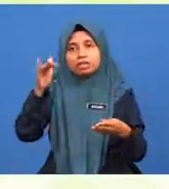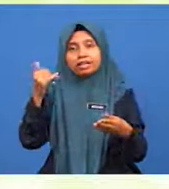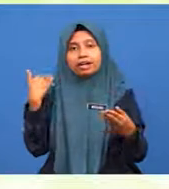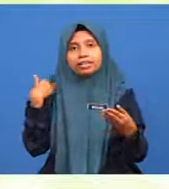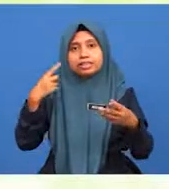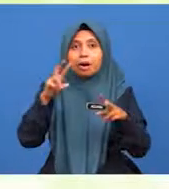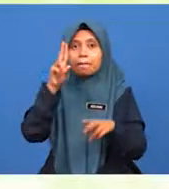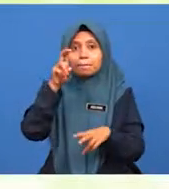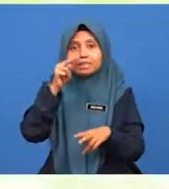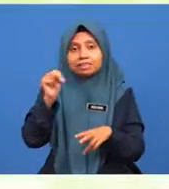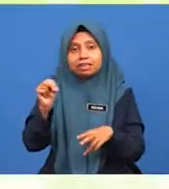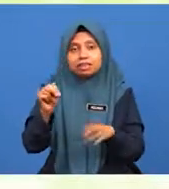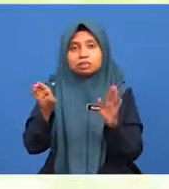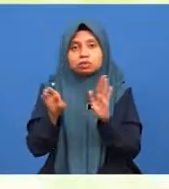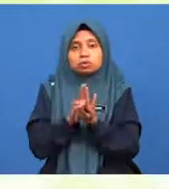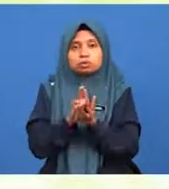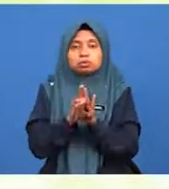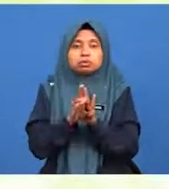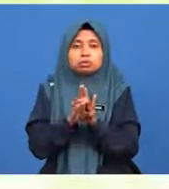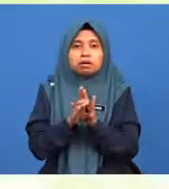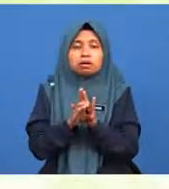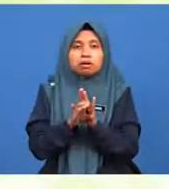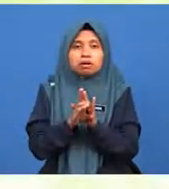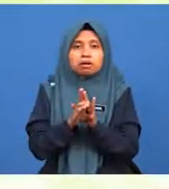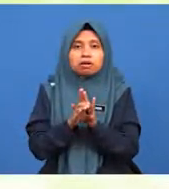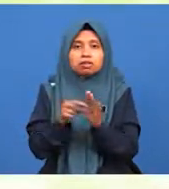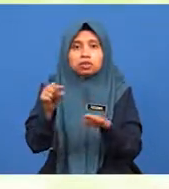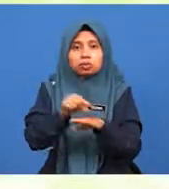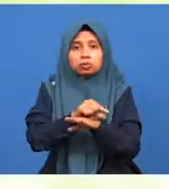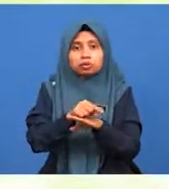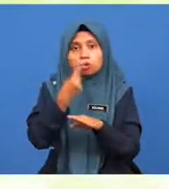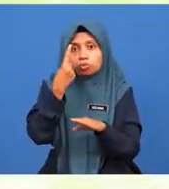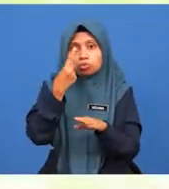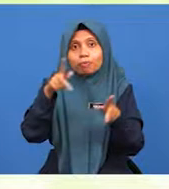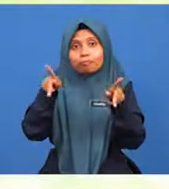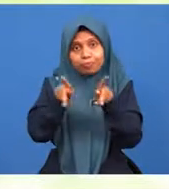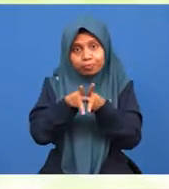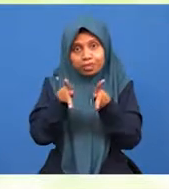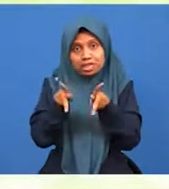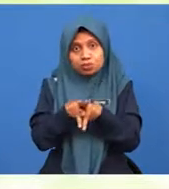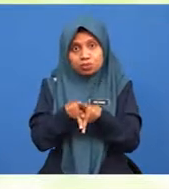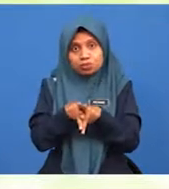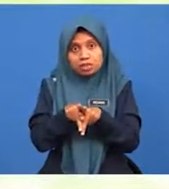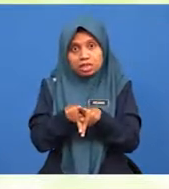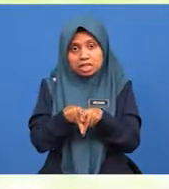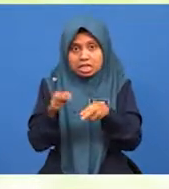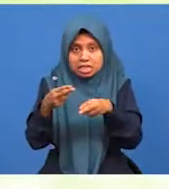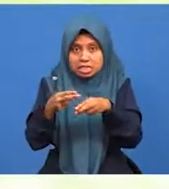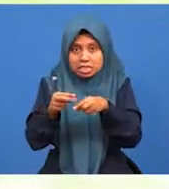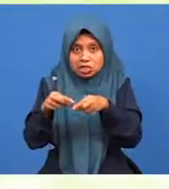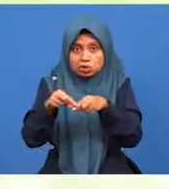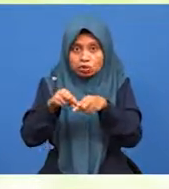pasang digunakan untuk kasut, stoking, pengantin dan